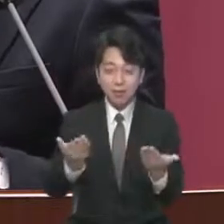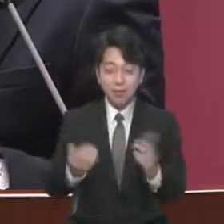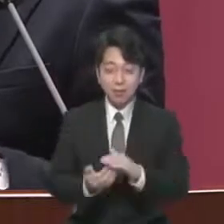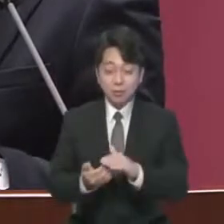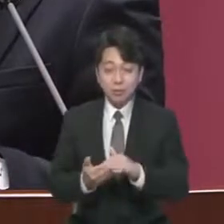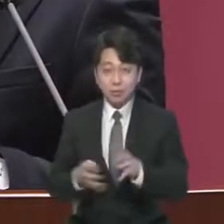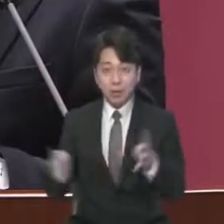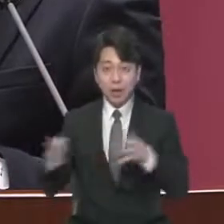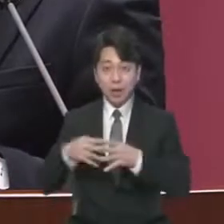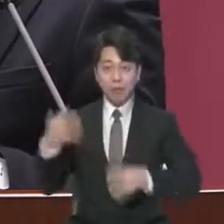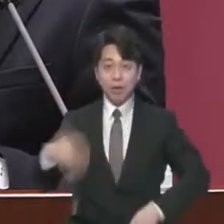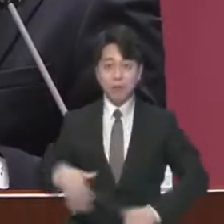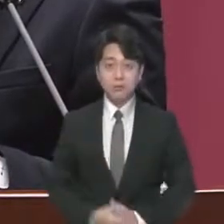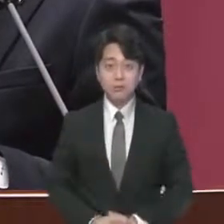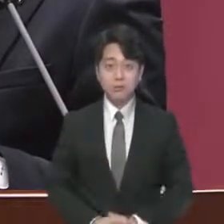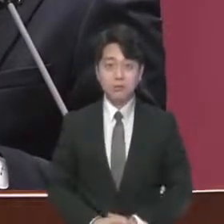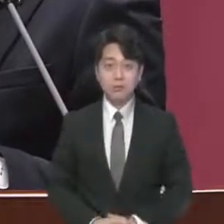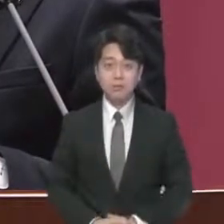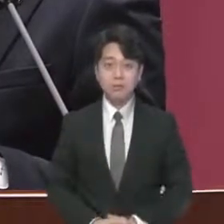저희가 확인을 해보니까 이 책이